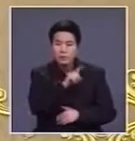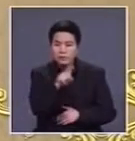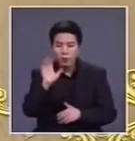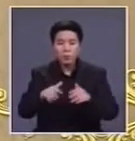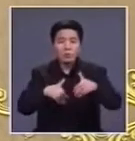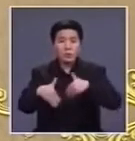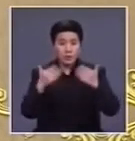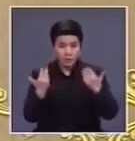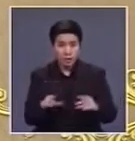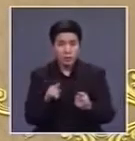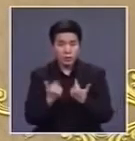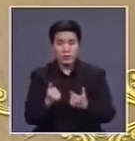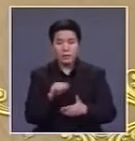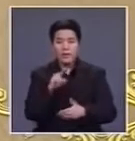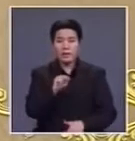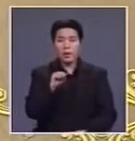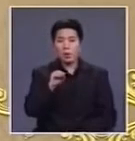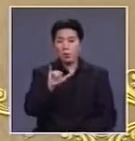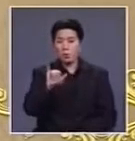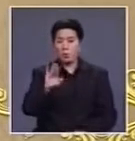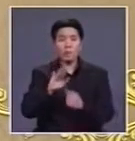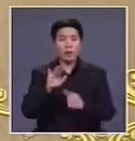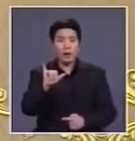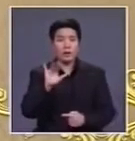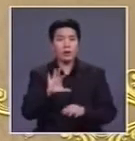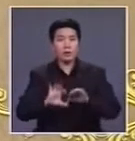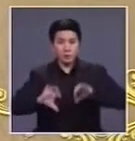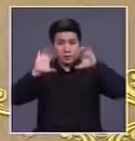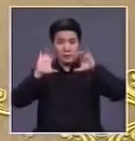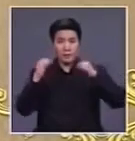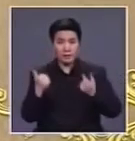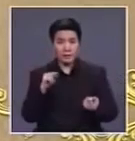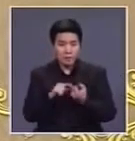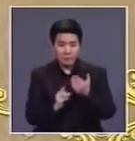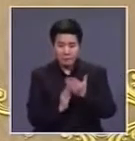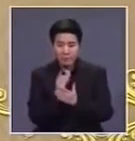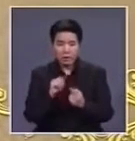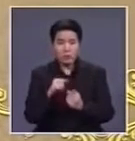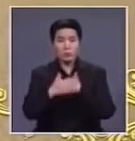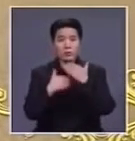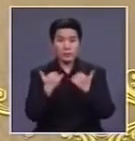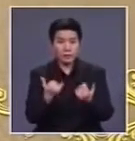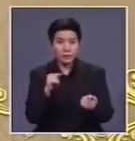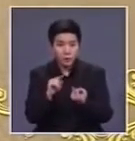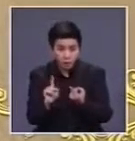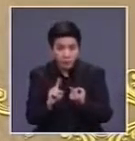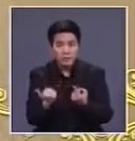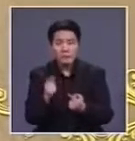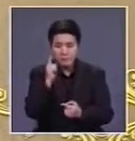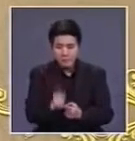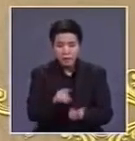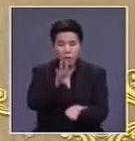ชนที่มีต่อนโยบายและมาตรการของรัฐผ่านรายการศาสตร์พระราชาสู่การพัฒนาที่ยั่งยืนนี้ก็เป็นอีกแหล่ง